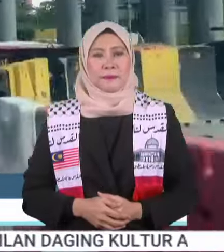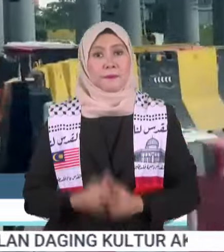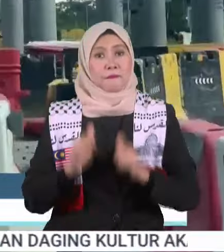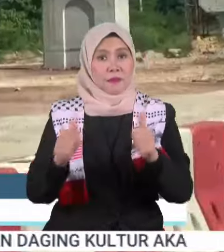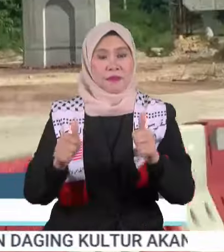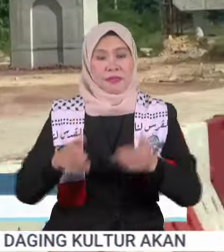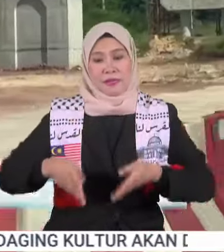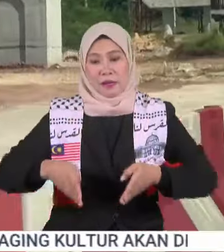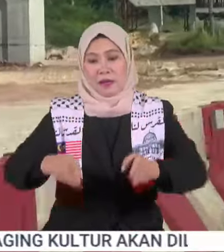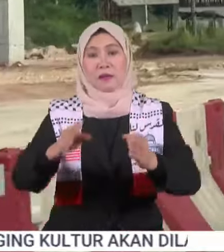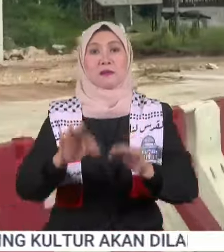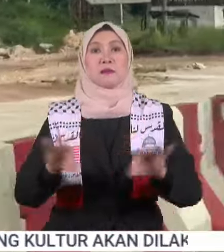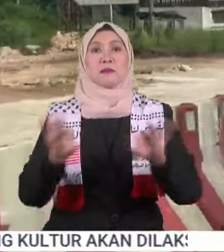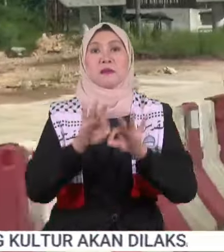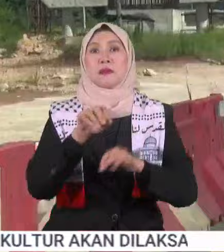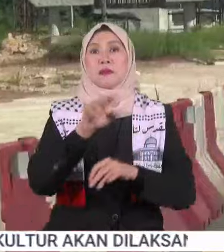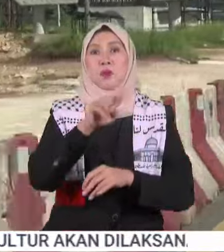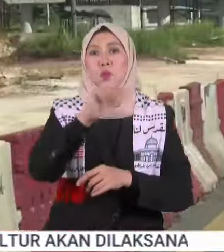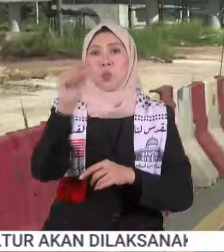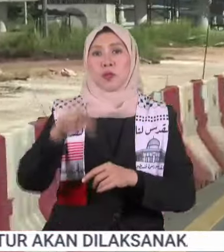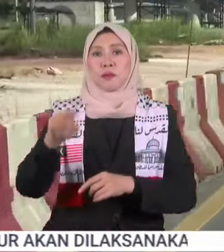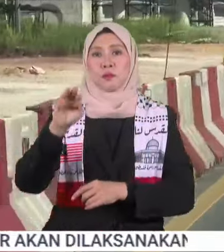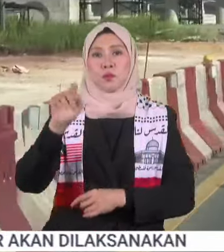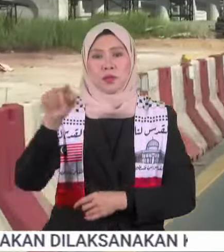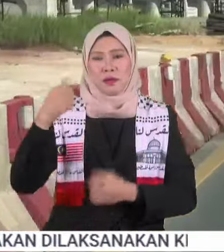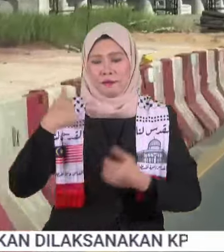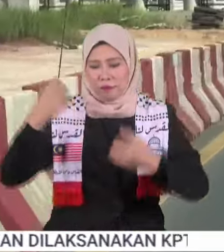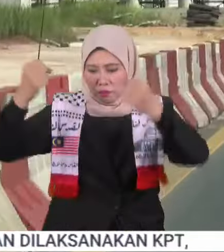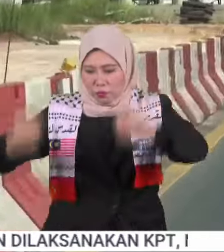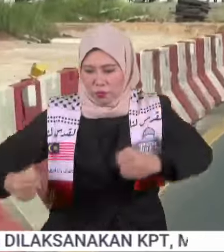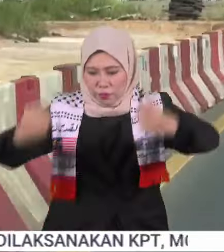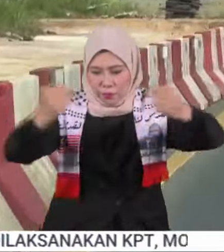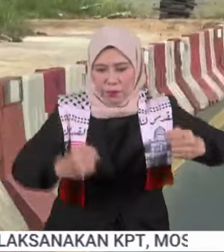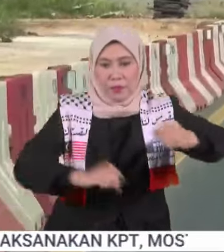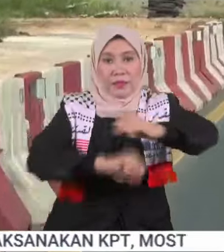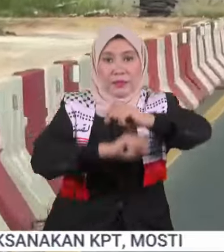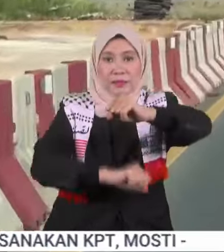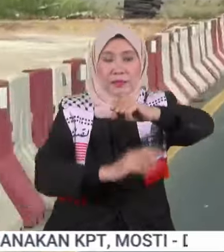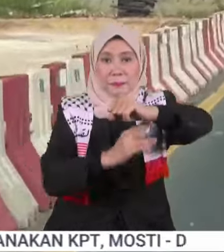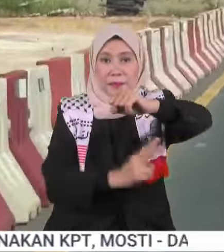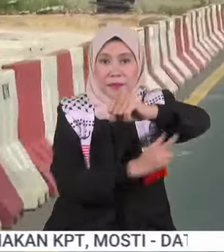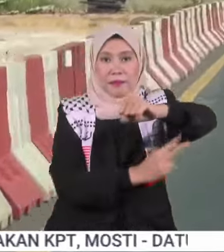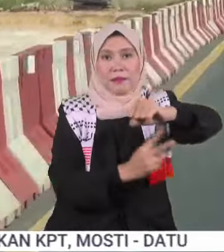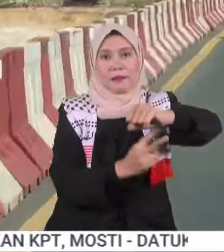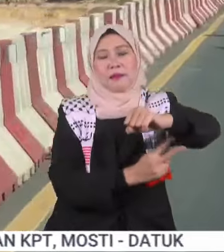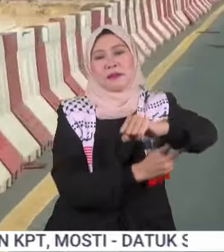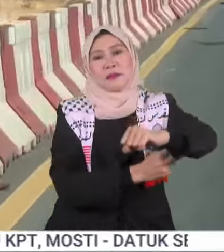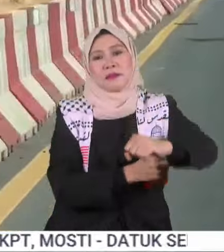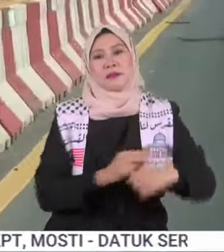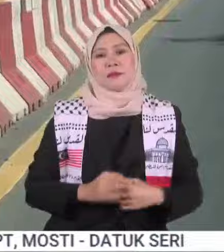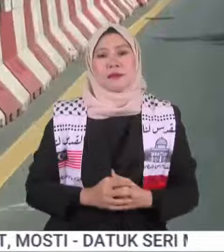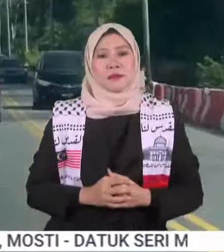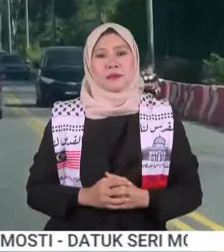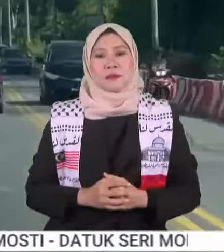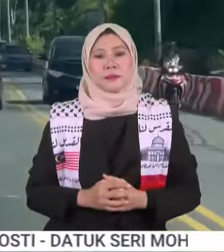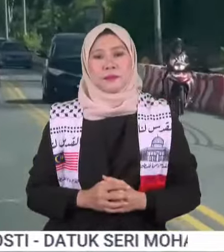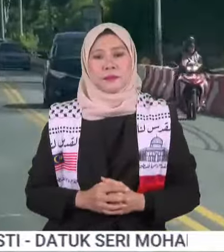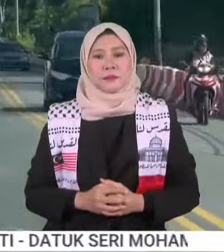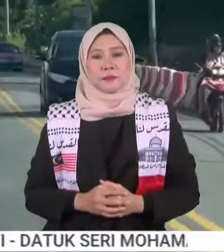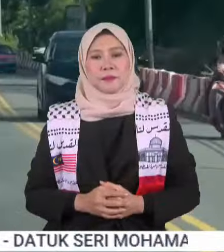Terdahulu, laluan utama di Gua Musang itu terlibat dengan kerja pemasangan cerucuk jambatan bagi pembinaan LTU Pakej 3BC dan